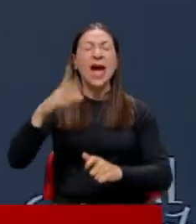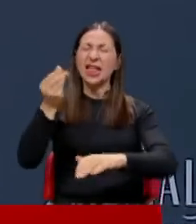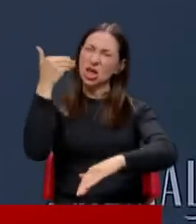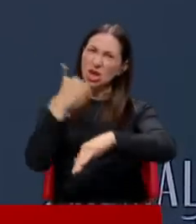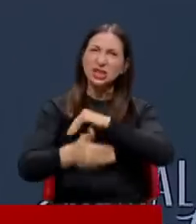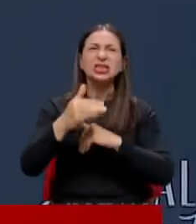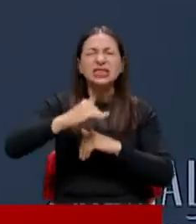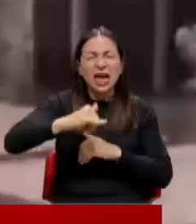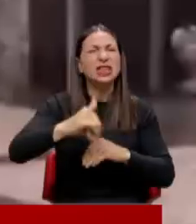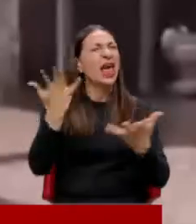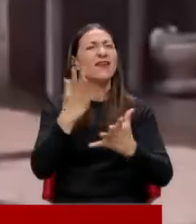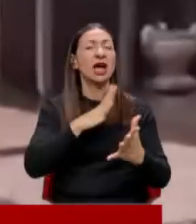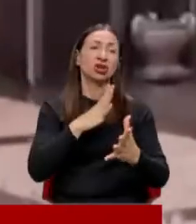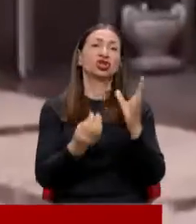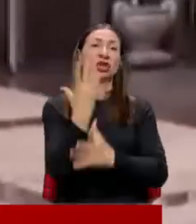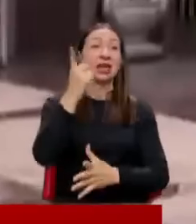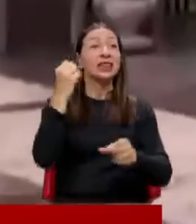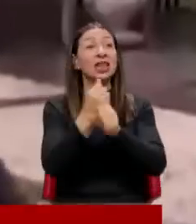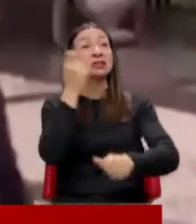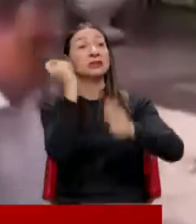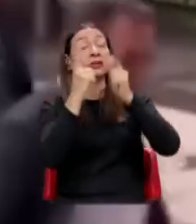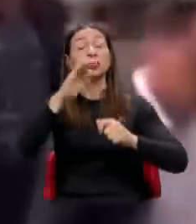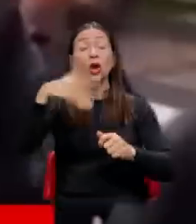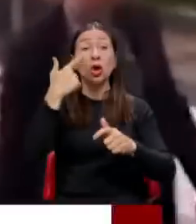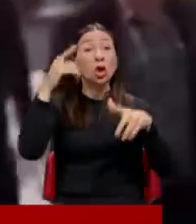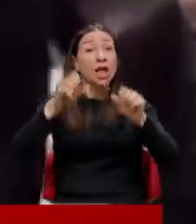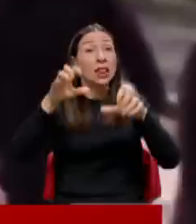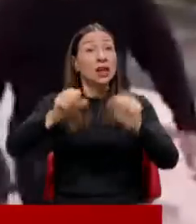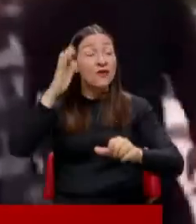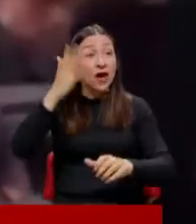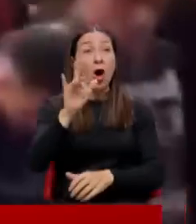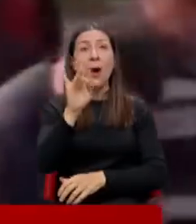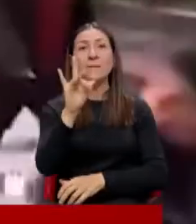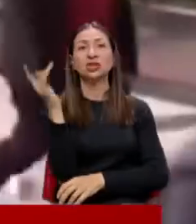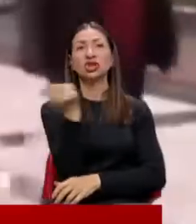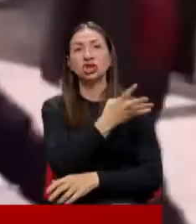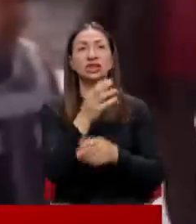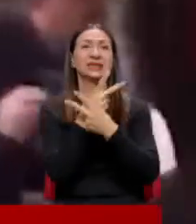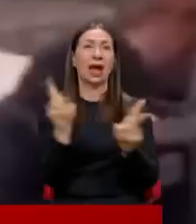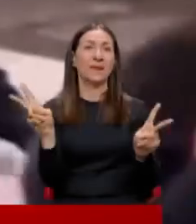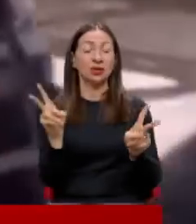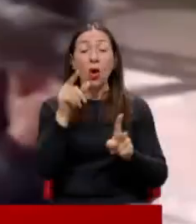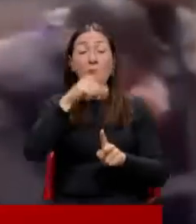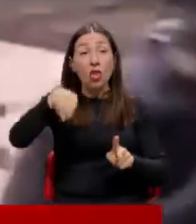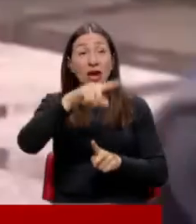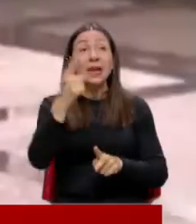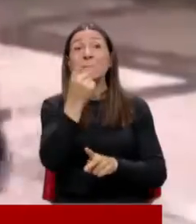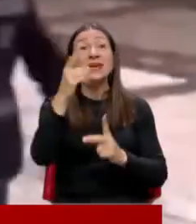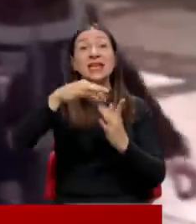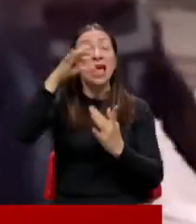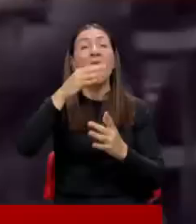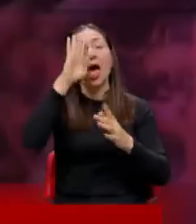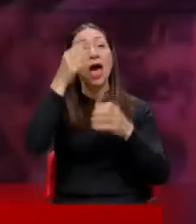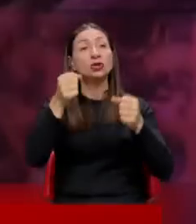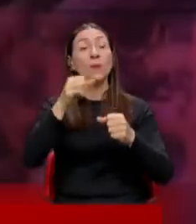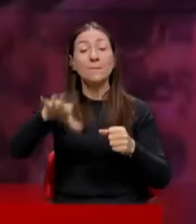geç ortaya çıkacak. Taşlı saldırının ardından gözaltına alınan 15 kişi serbest bırakıldı. Onlardan biri de